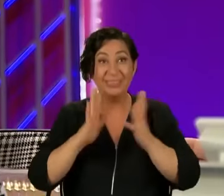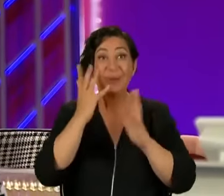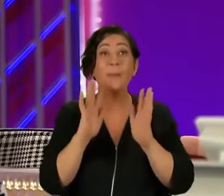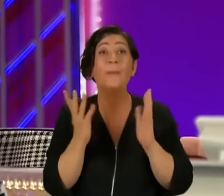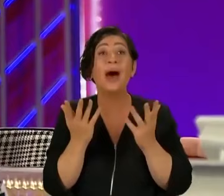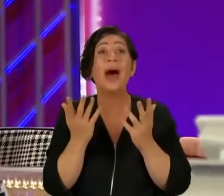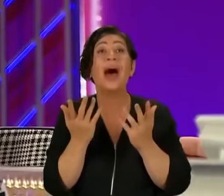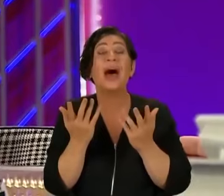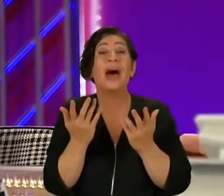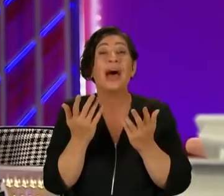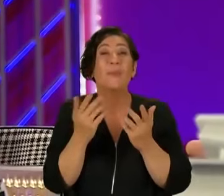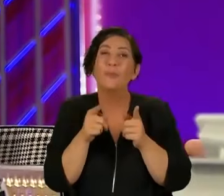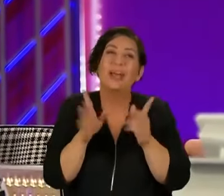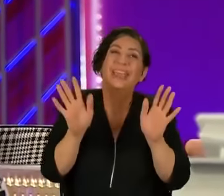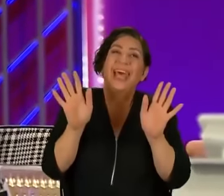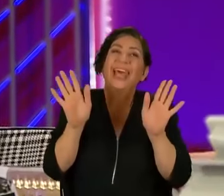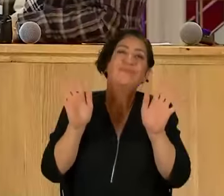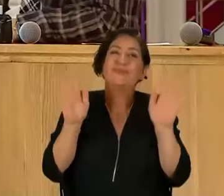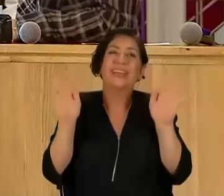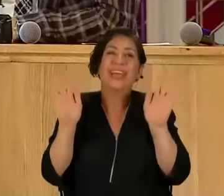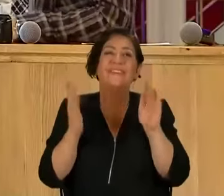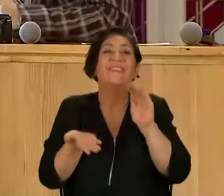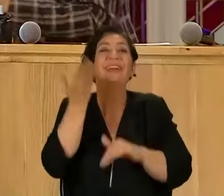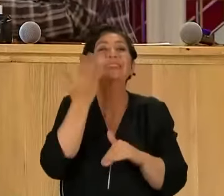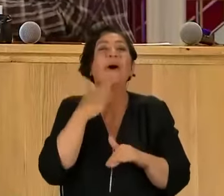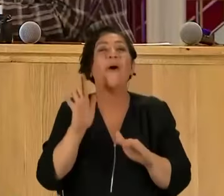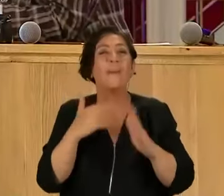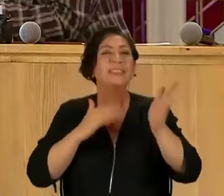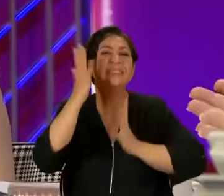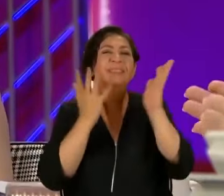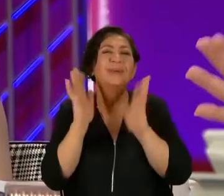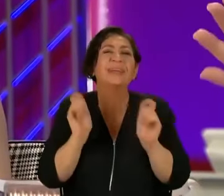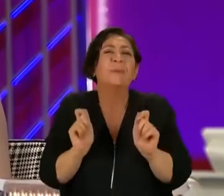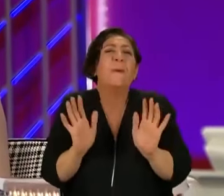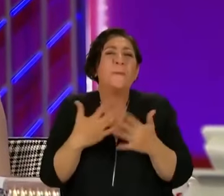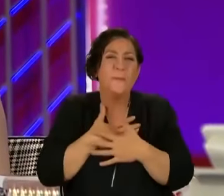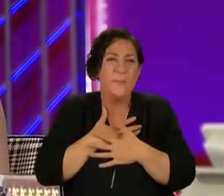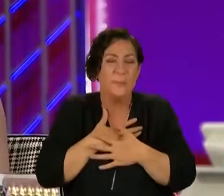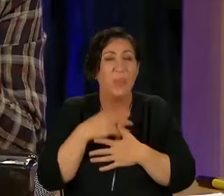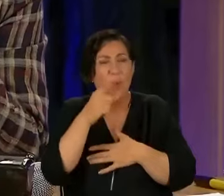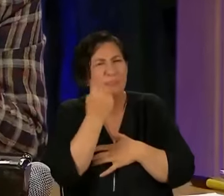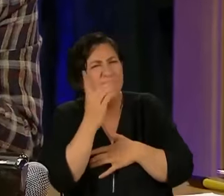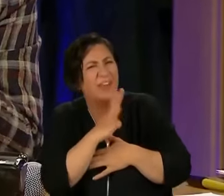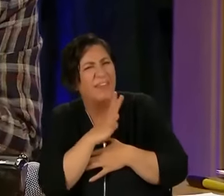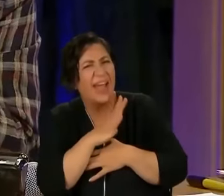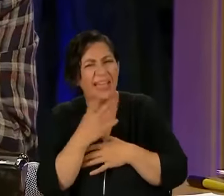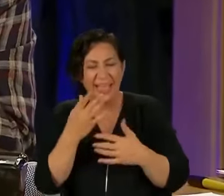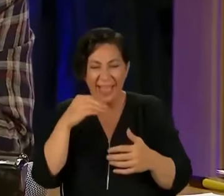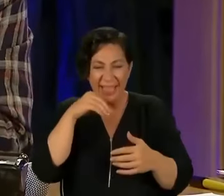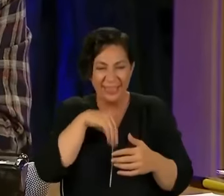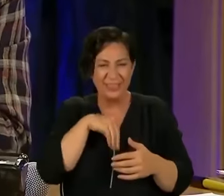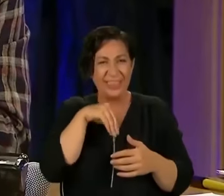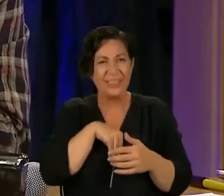şımarırım ama yani bu kadar. Ama öyle bir şey var sende. Yani bir içten